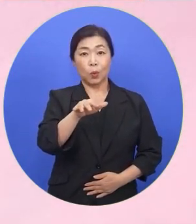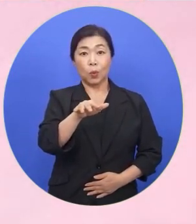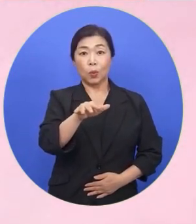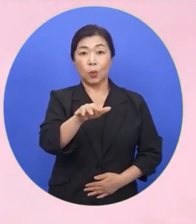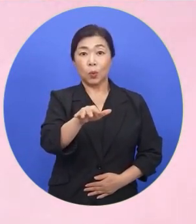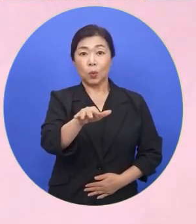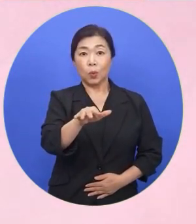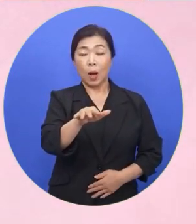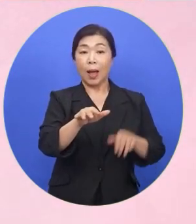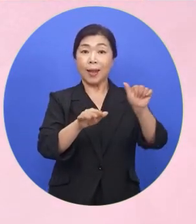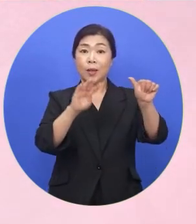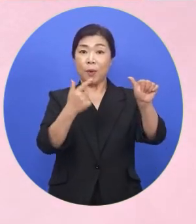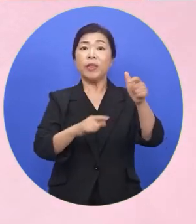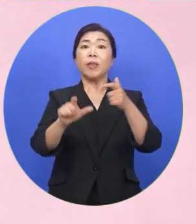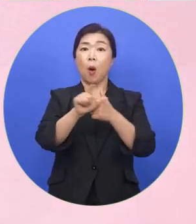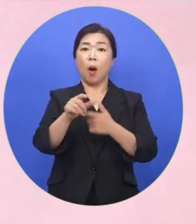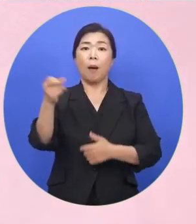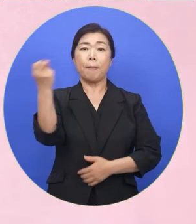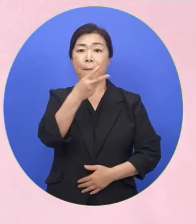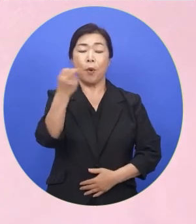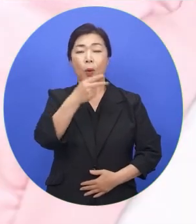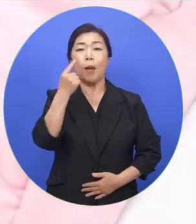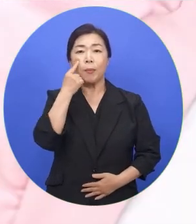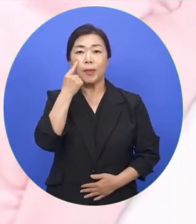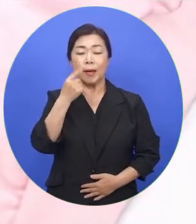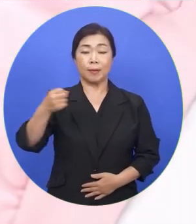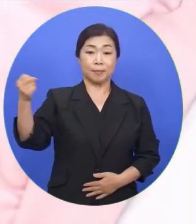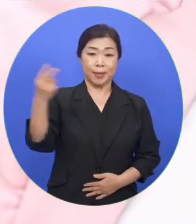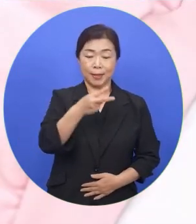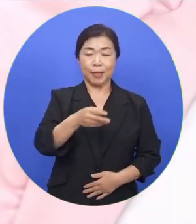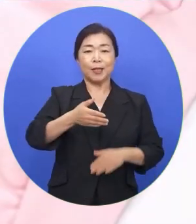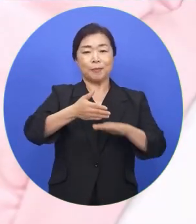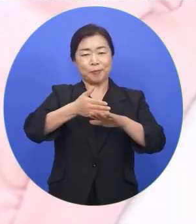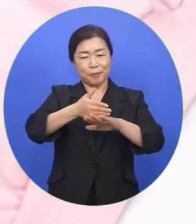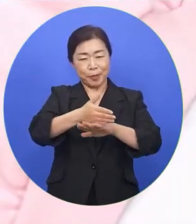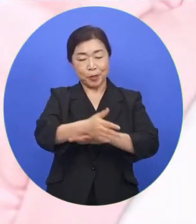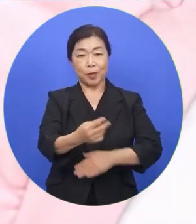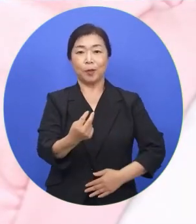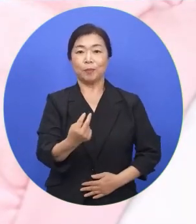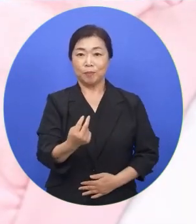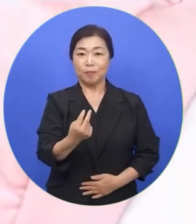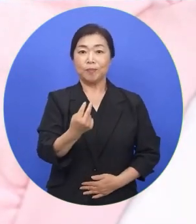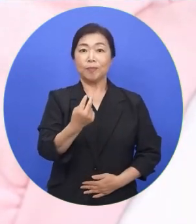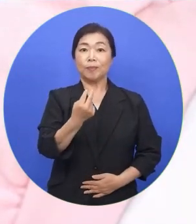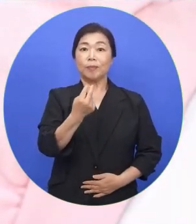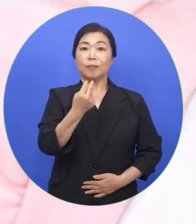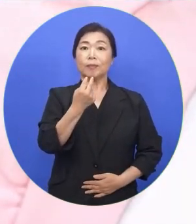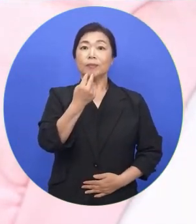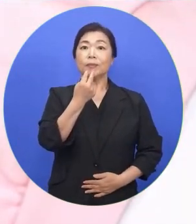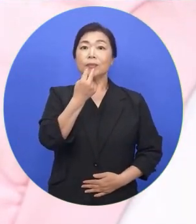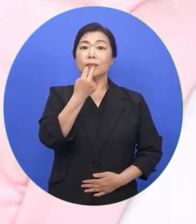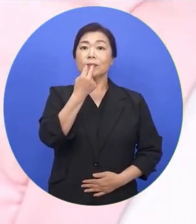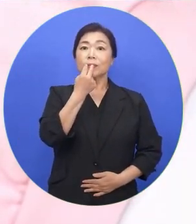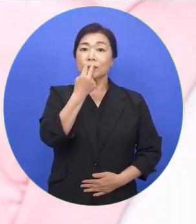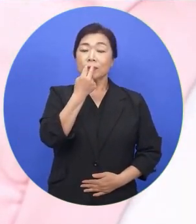내뱉고 5번 더 반복해 보겠습니다. 다시 천천히 코로 숨을